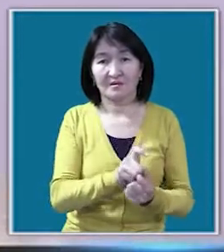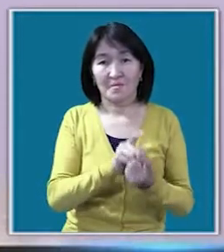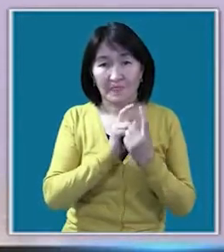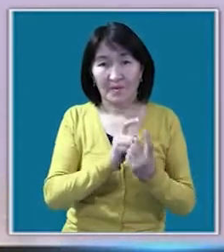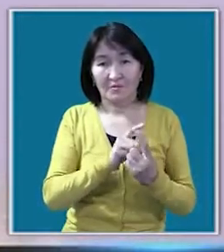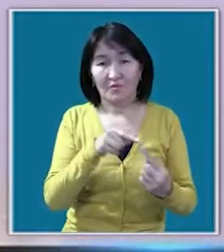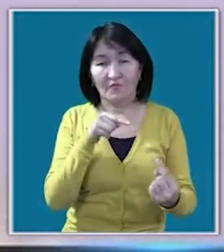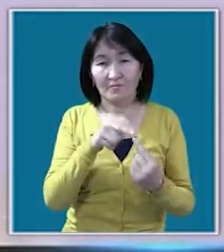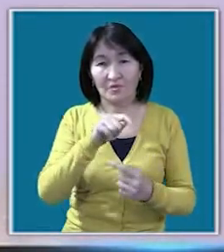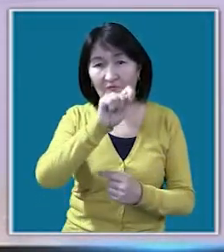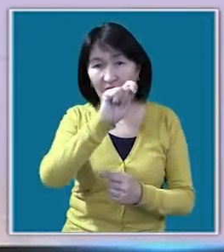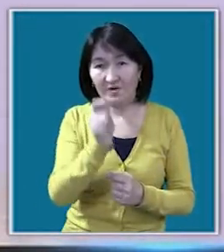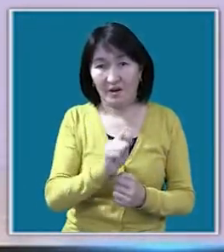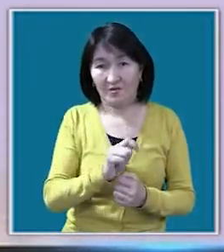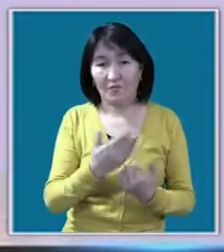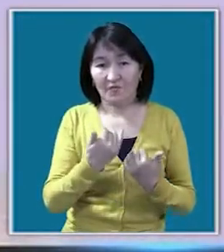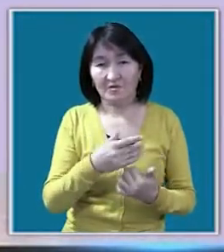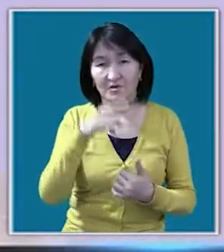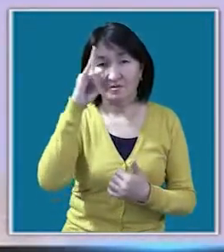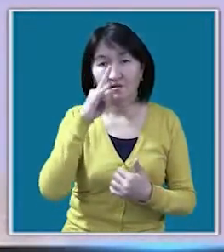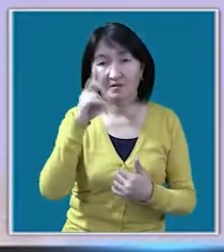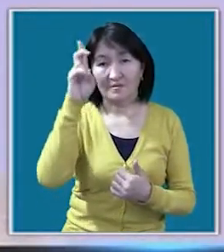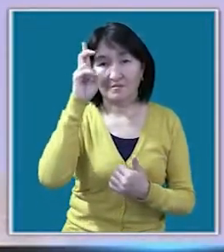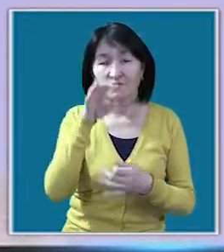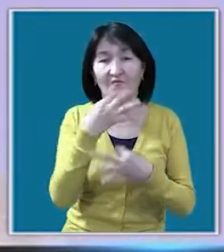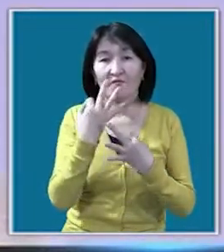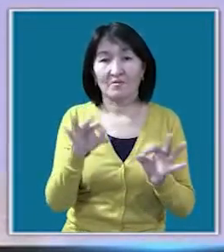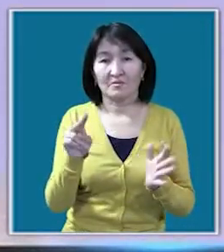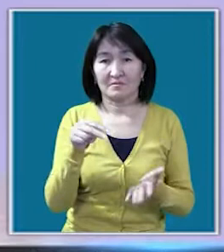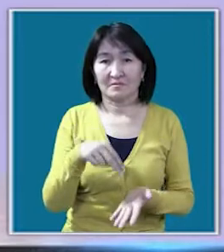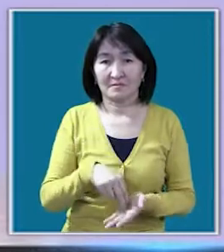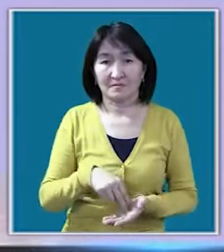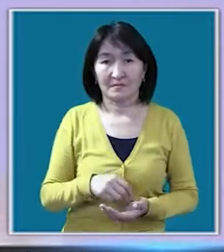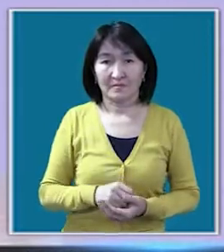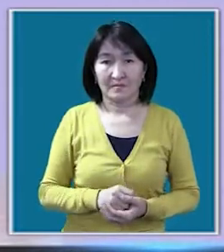дизайны бейнеленген. Осындай бай тарихымыз ұрпақтан ұрпаққа берілуі тиіс.